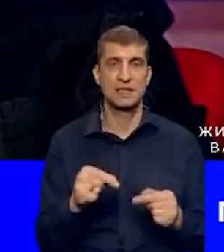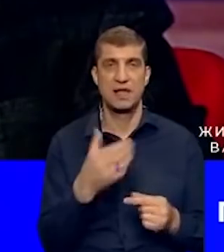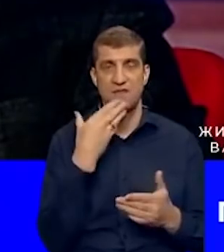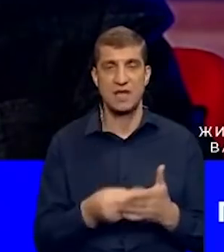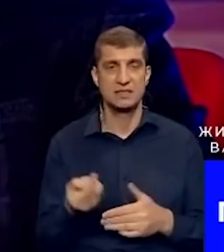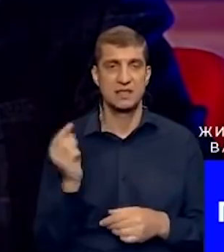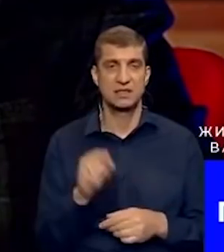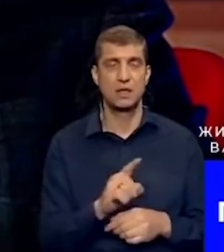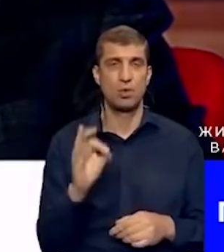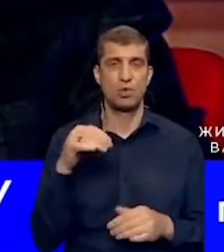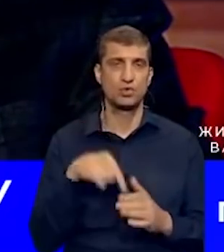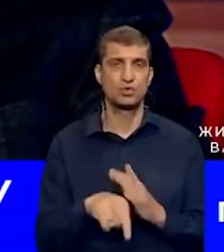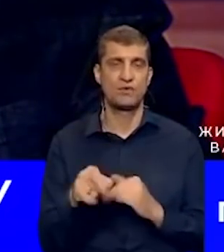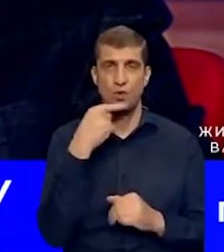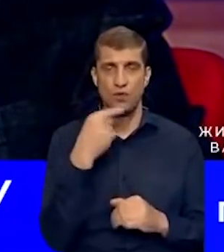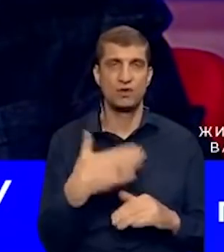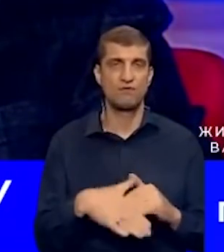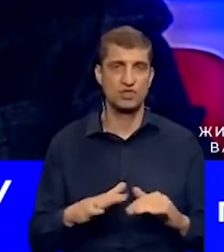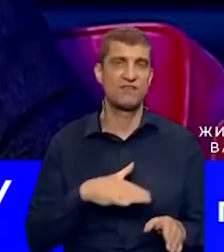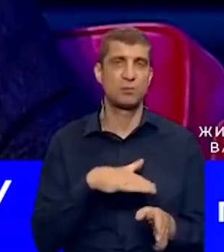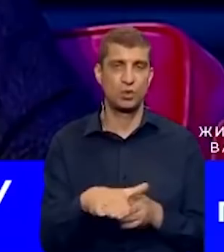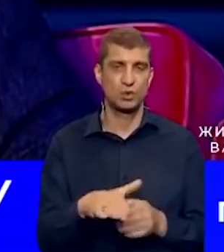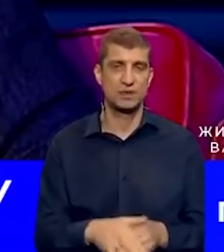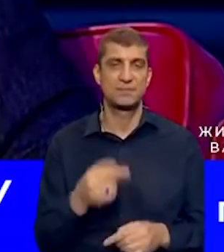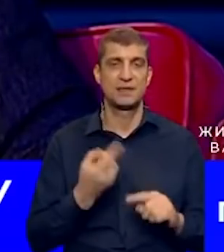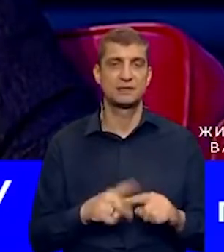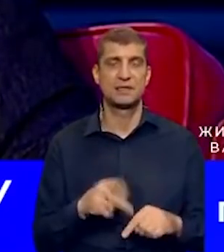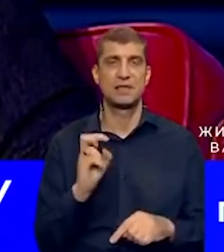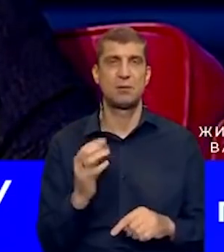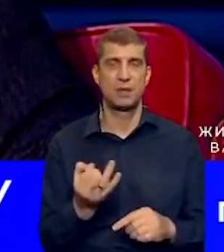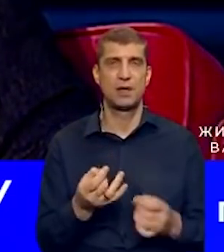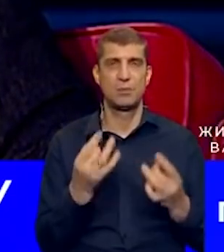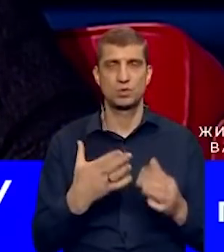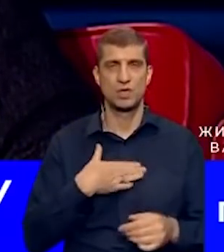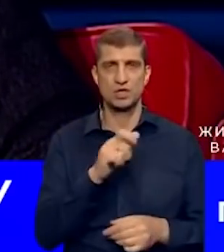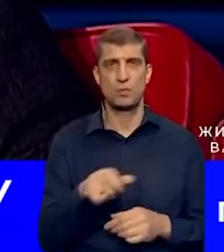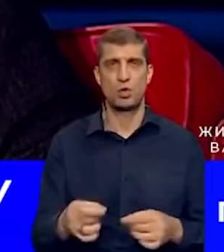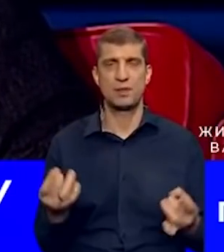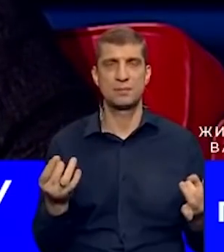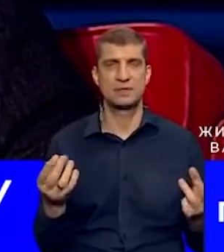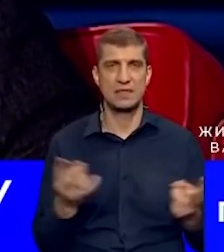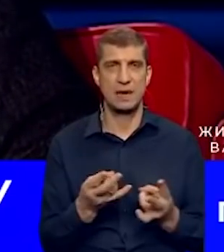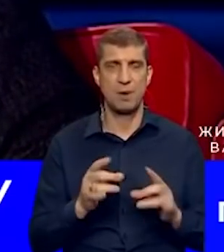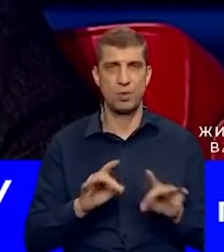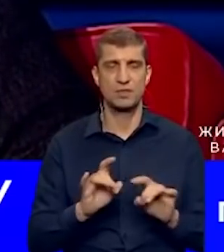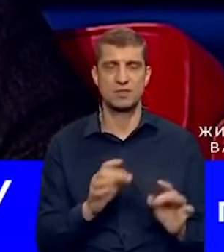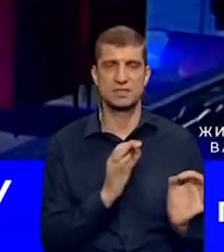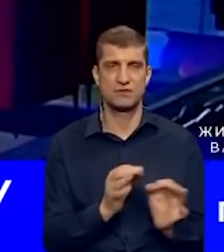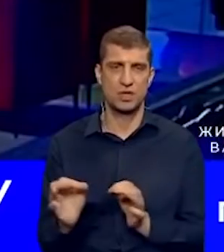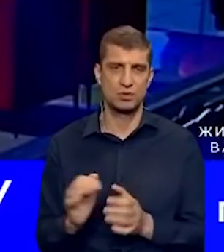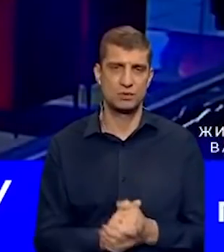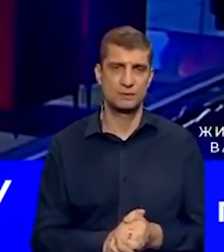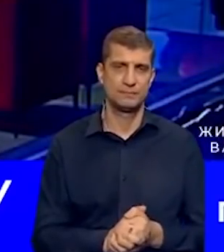що про що він говорить, вже відбулося. Це, якби, просто нашим громадянам треба пояснювати, що, звичайно,